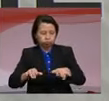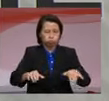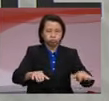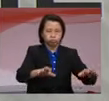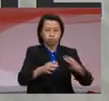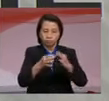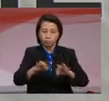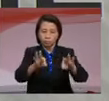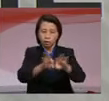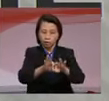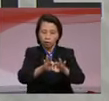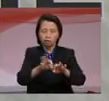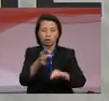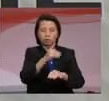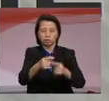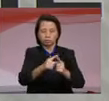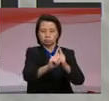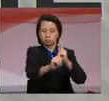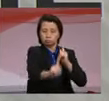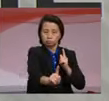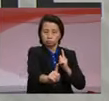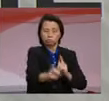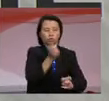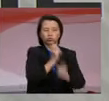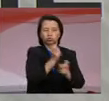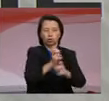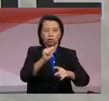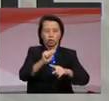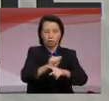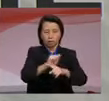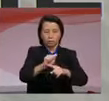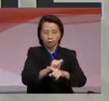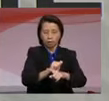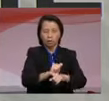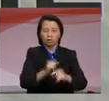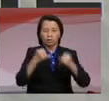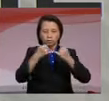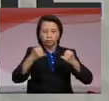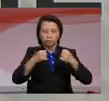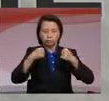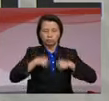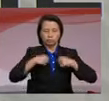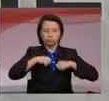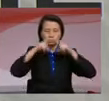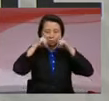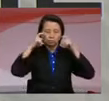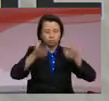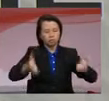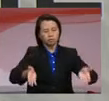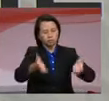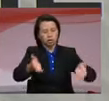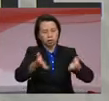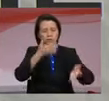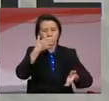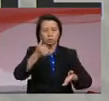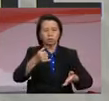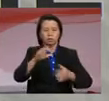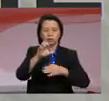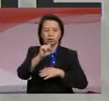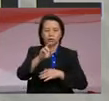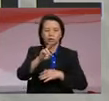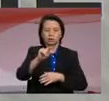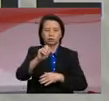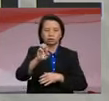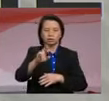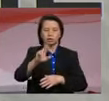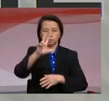COVID-19 berlaku serta penjarakan sosial sukar diamalkan, jenis pemakaian face mask yang digalakkan adalah surgical